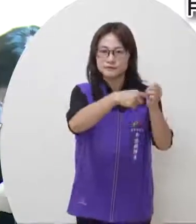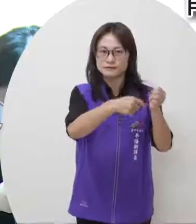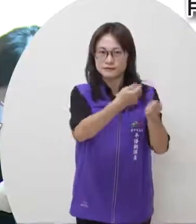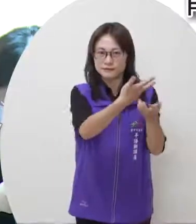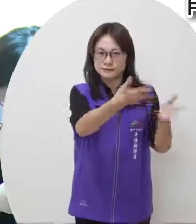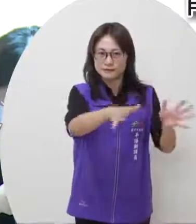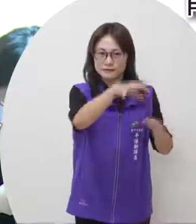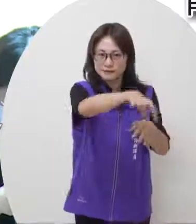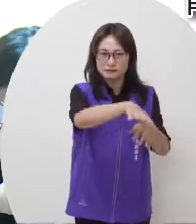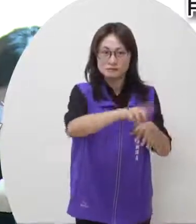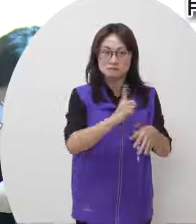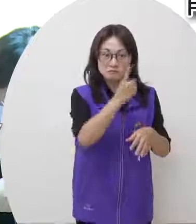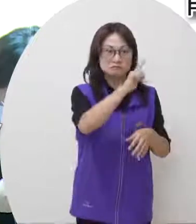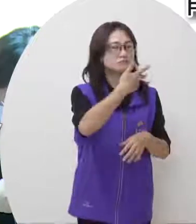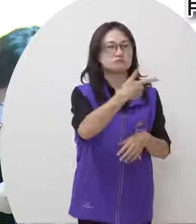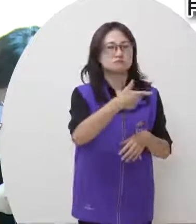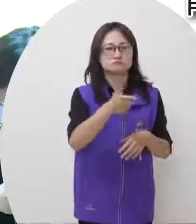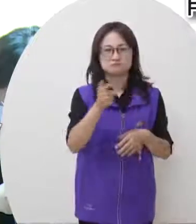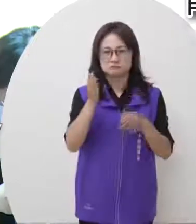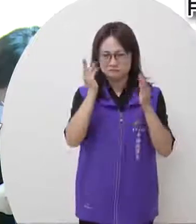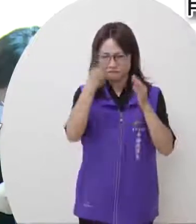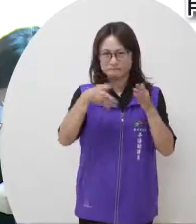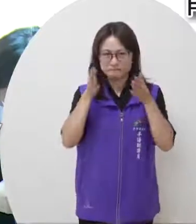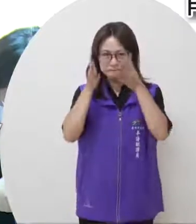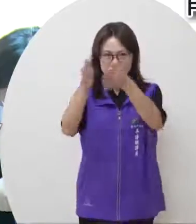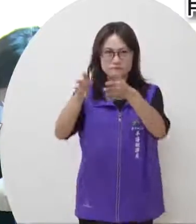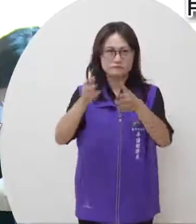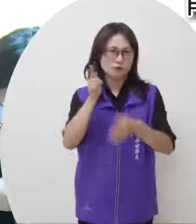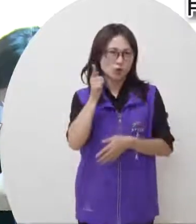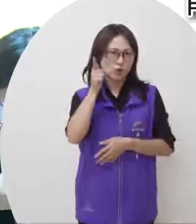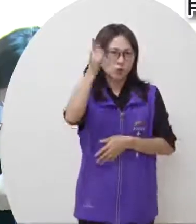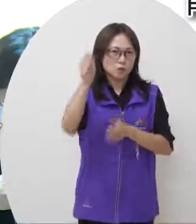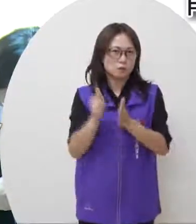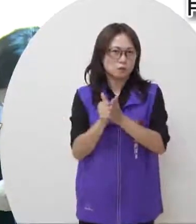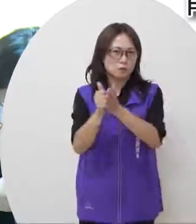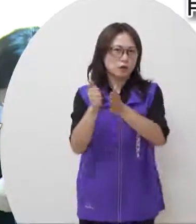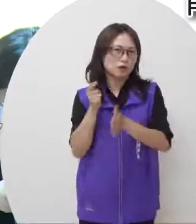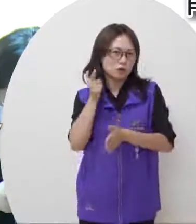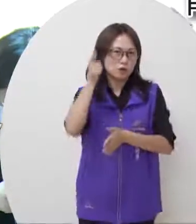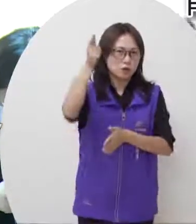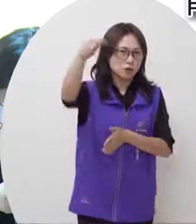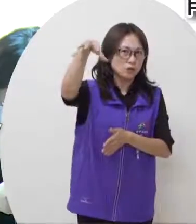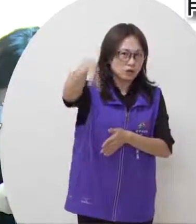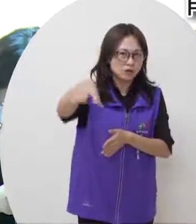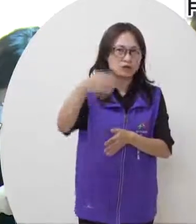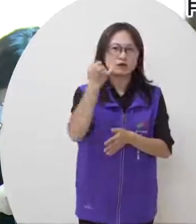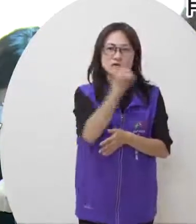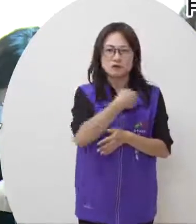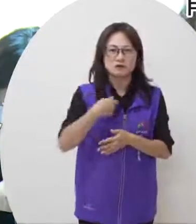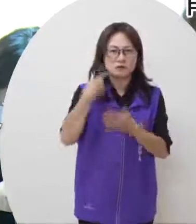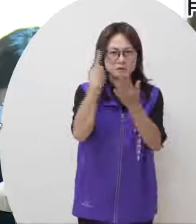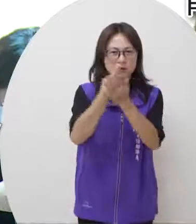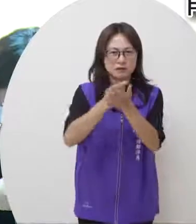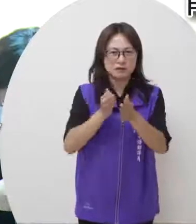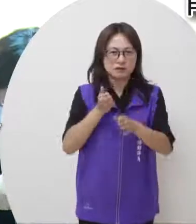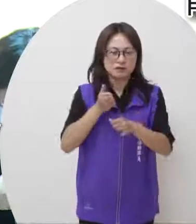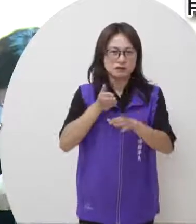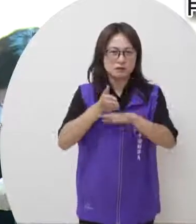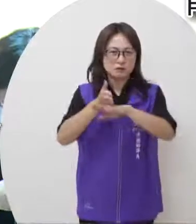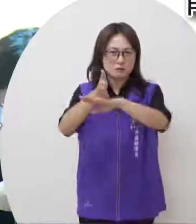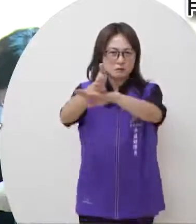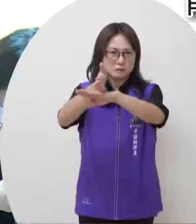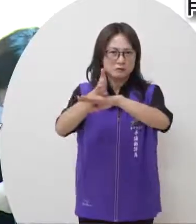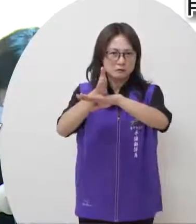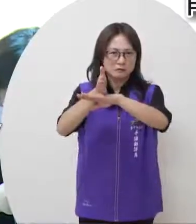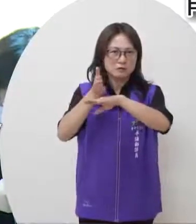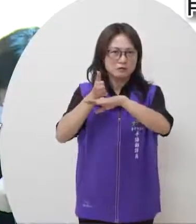也希望针对很多长距离移动的民众，他可能相关每天要承受这些经济压力，能够给予一些